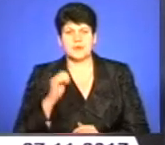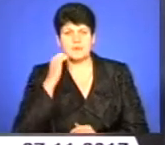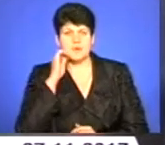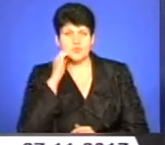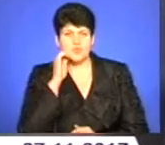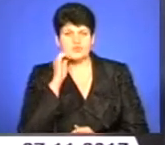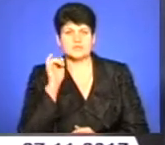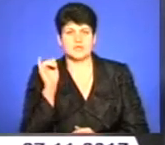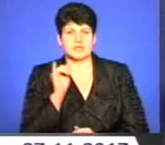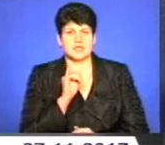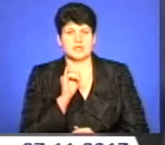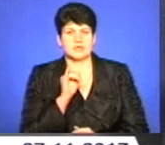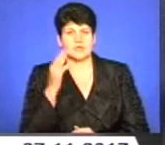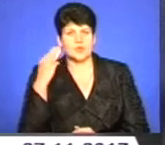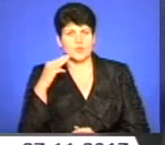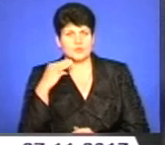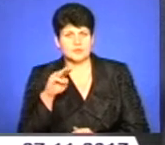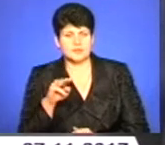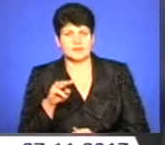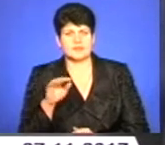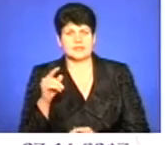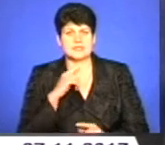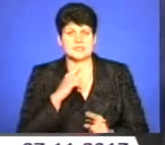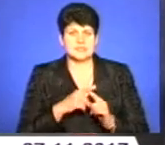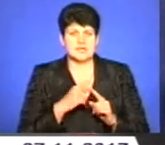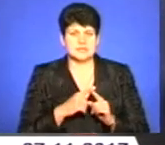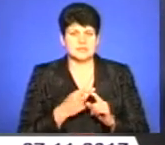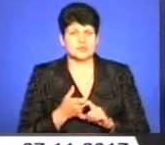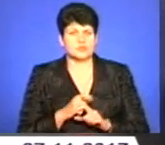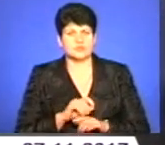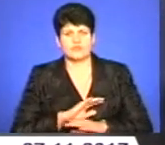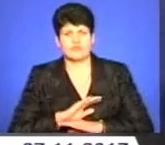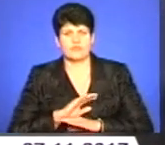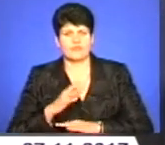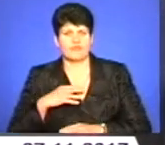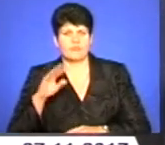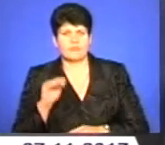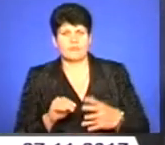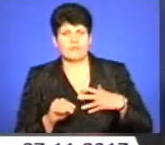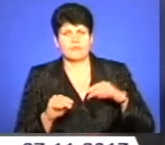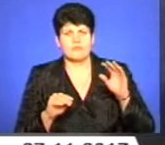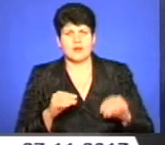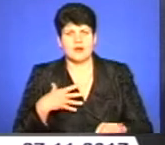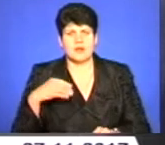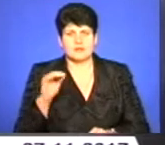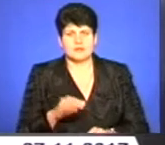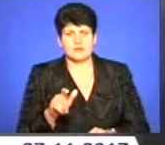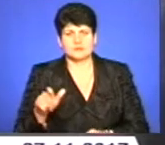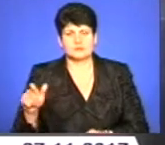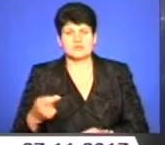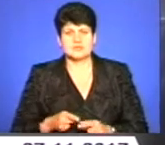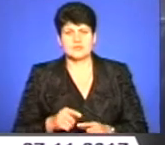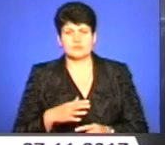бабуся, і тітки, і сестри. Дуже вмирали люди. Там, а це були,